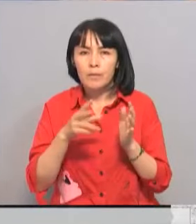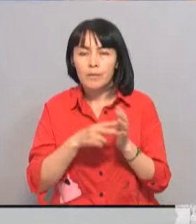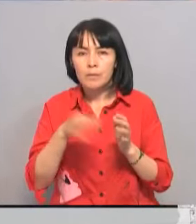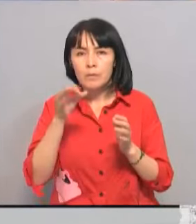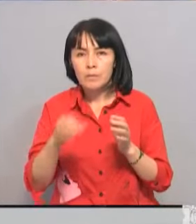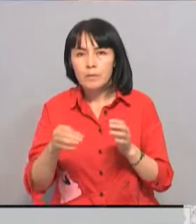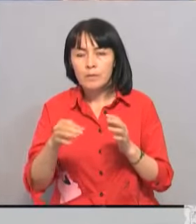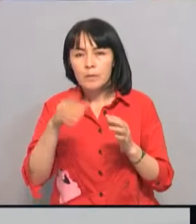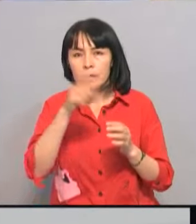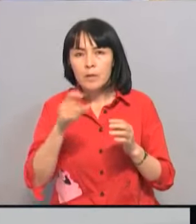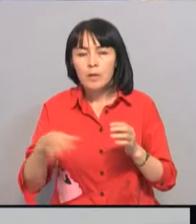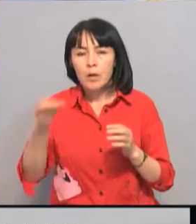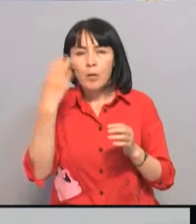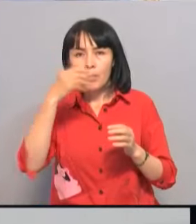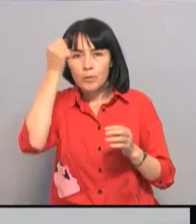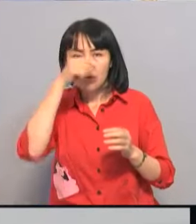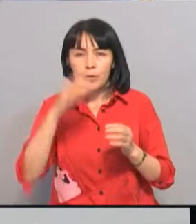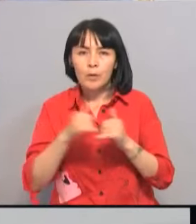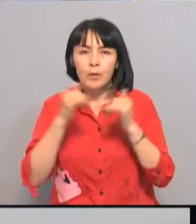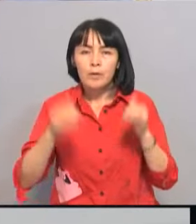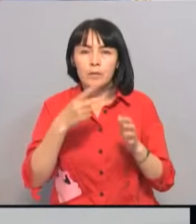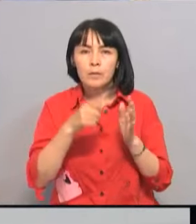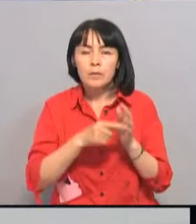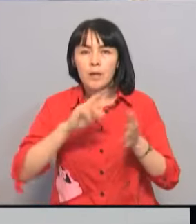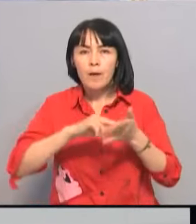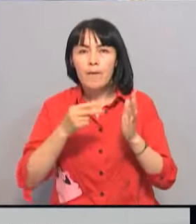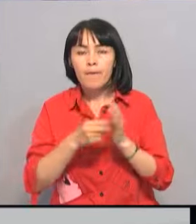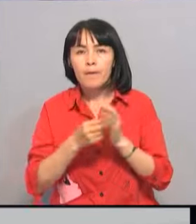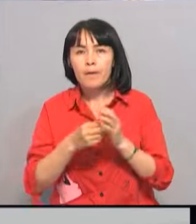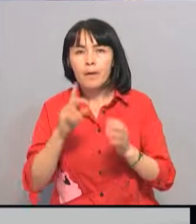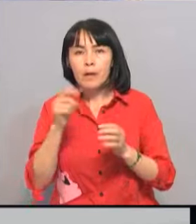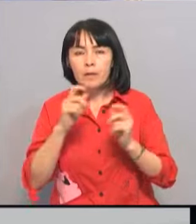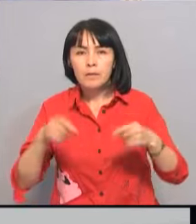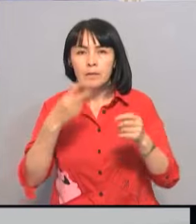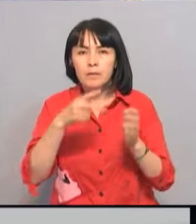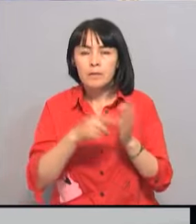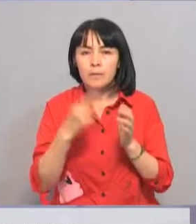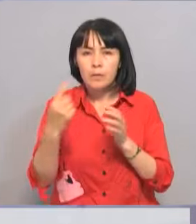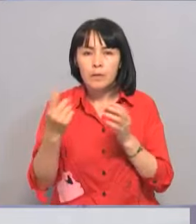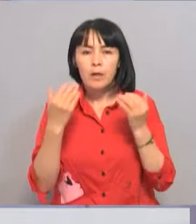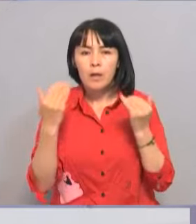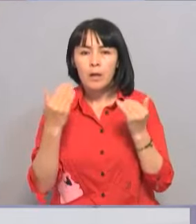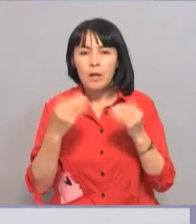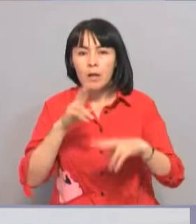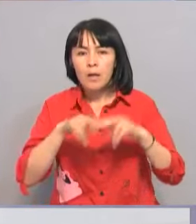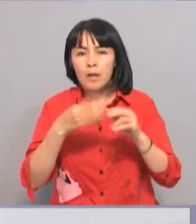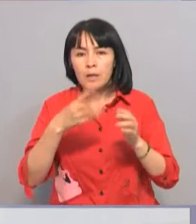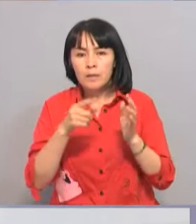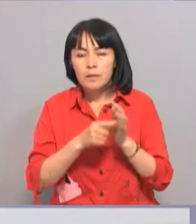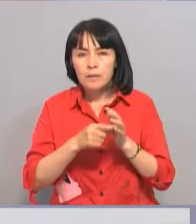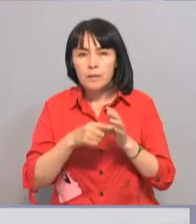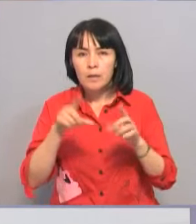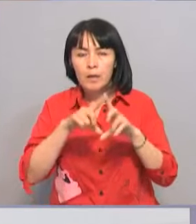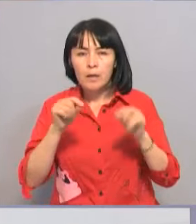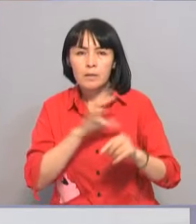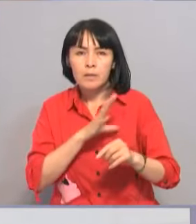77,8% населения области. В прошлом году реализовано 27 проектов, газифицировано 27 населенных пунктов. Строительство 47 объектов